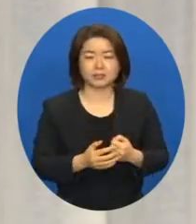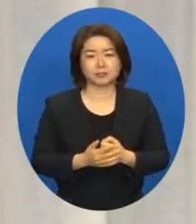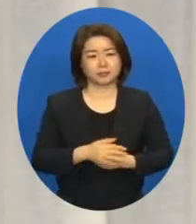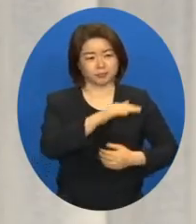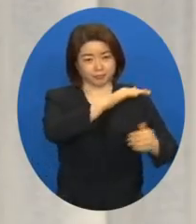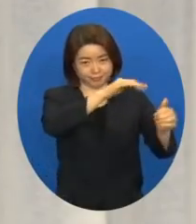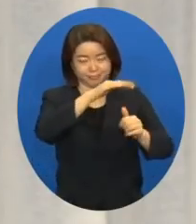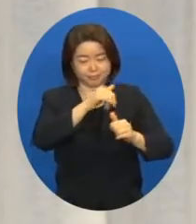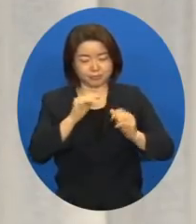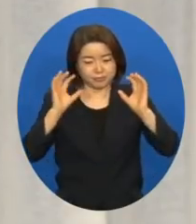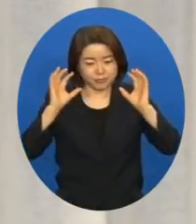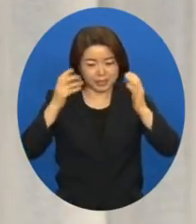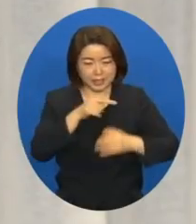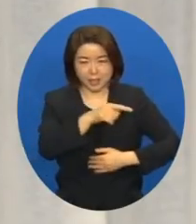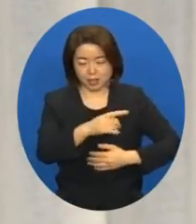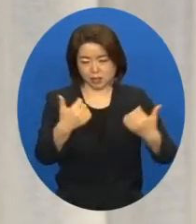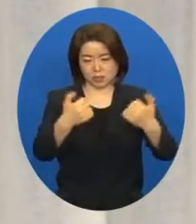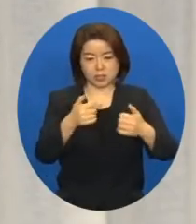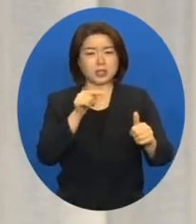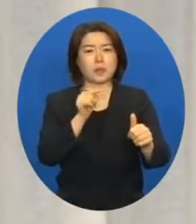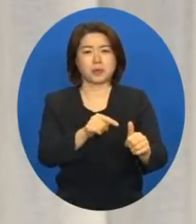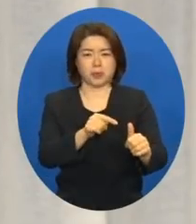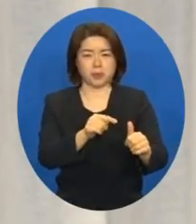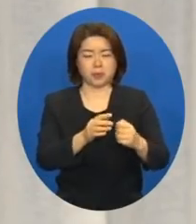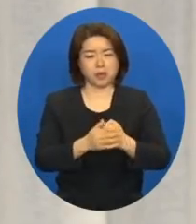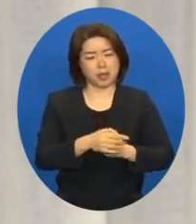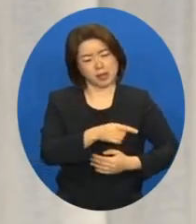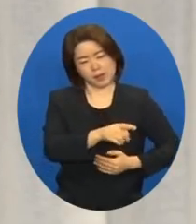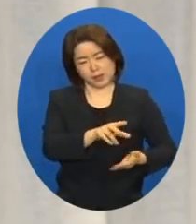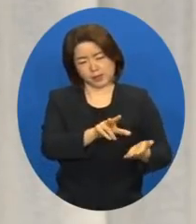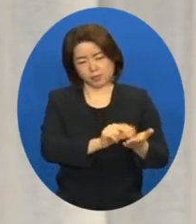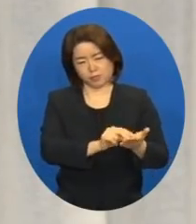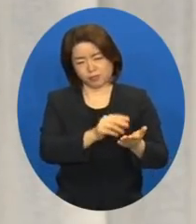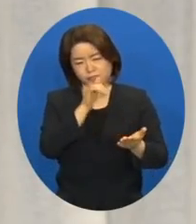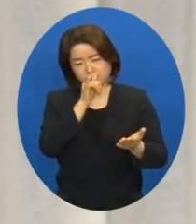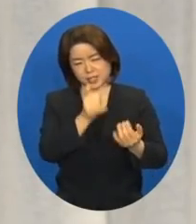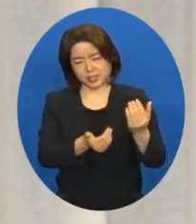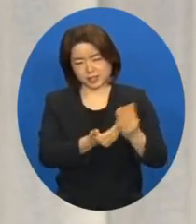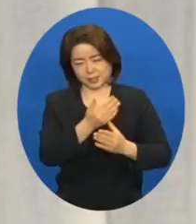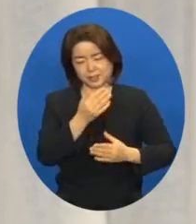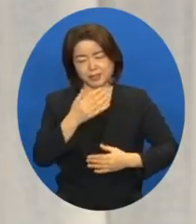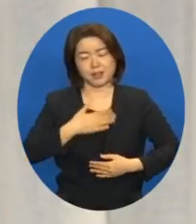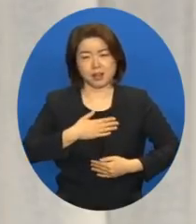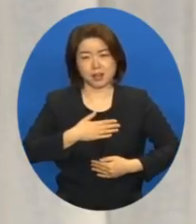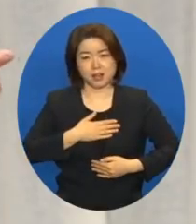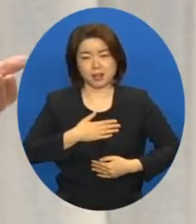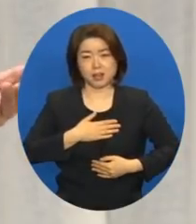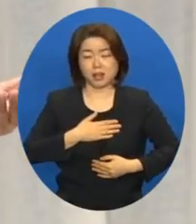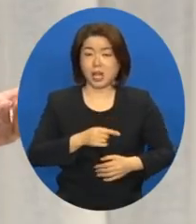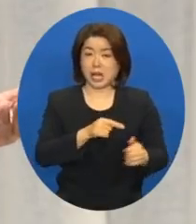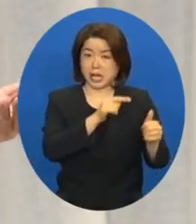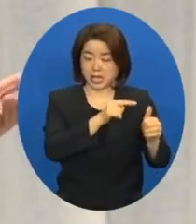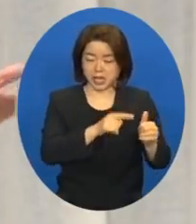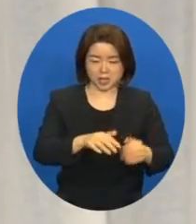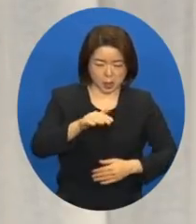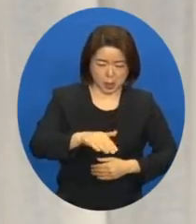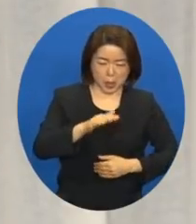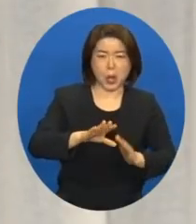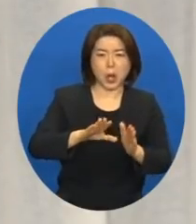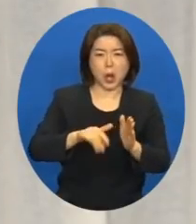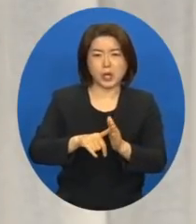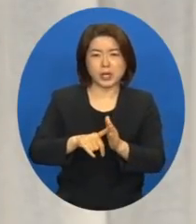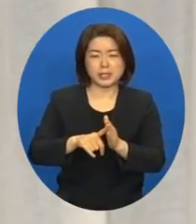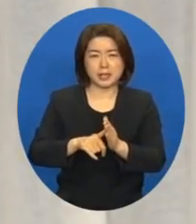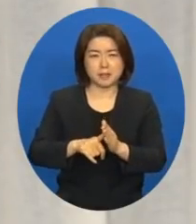상담을 시킵니다. 뭔가 문제가 있다는 것을 깨달았습니다. 어릴 때 양부모에게